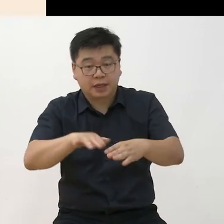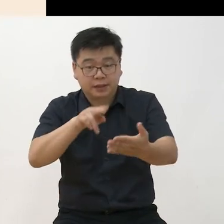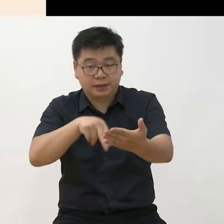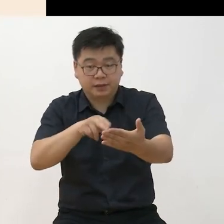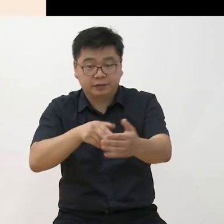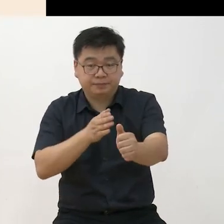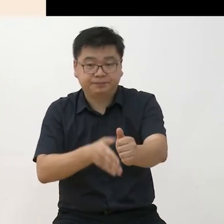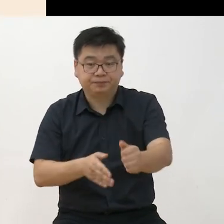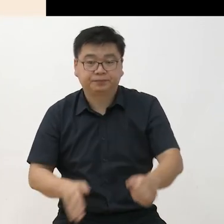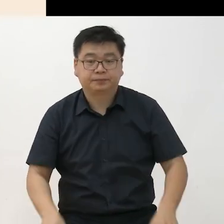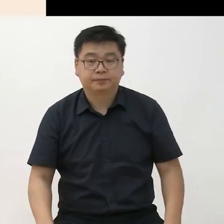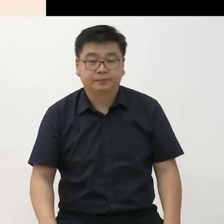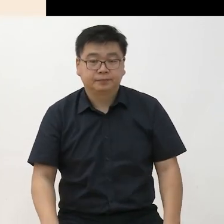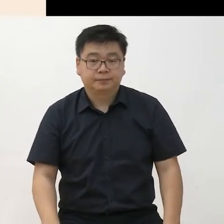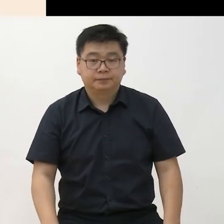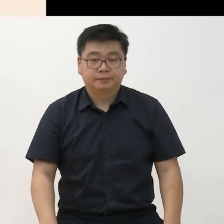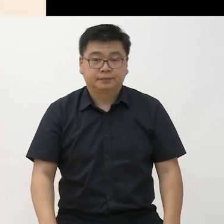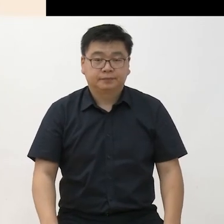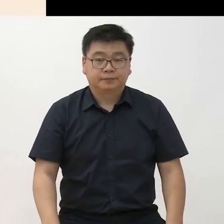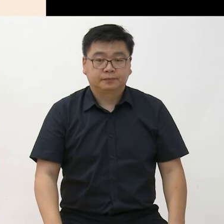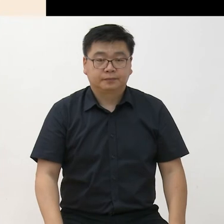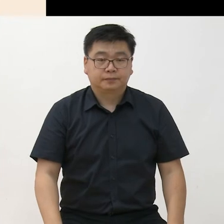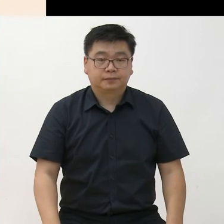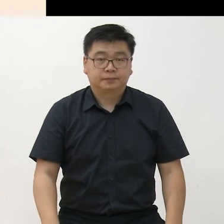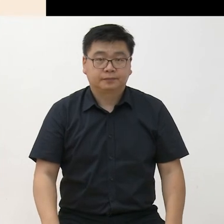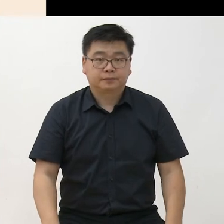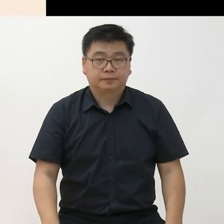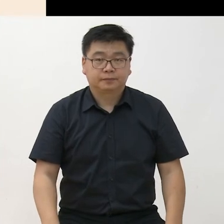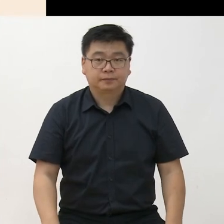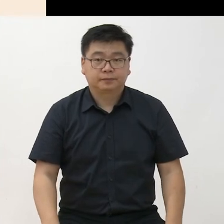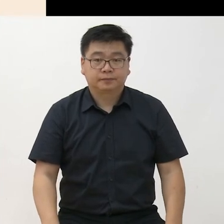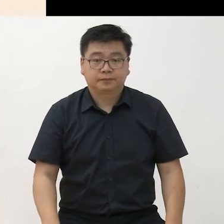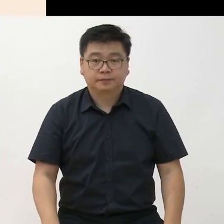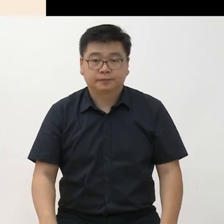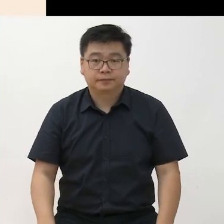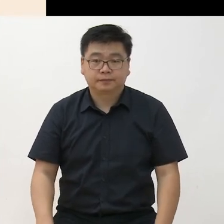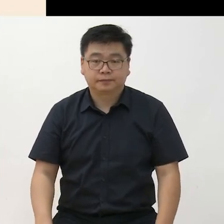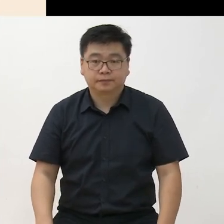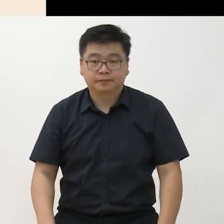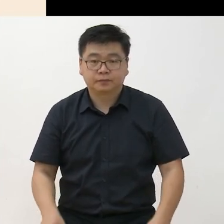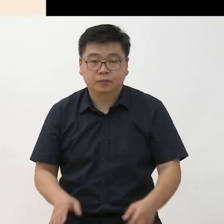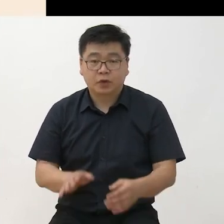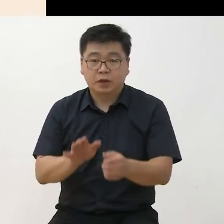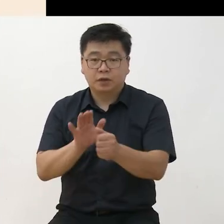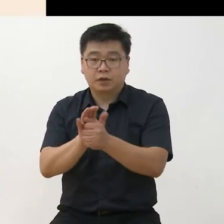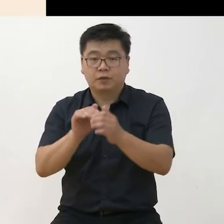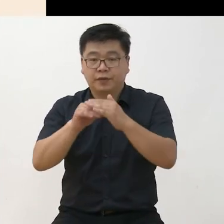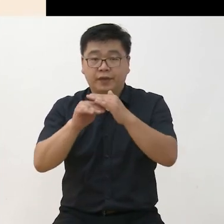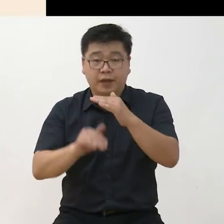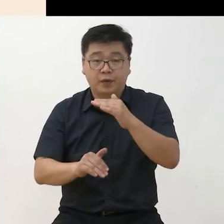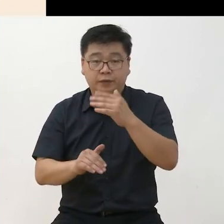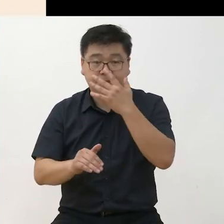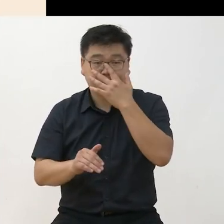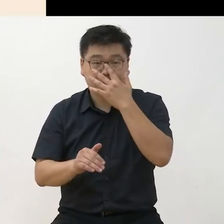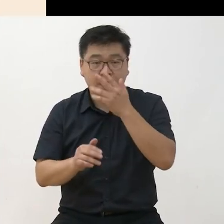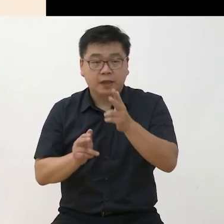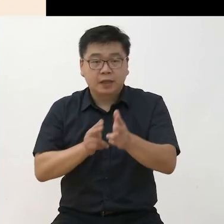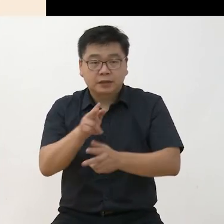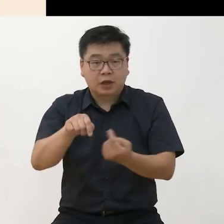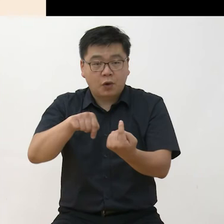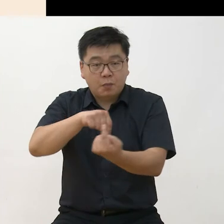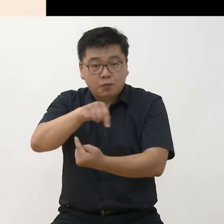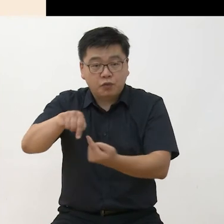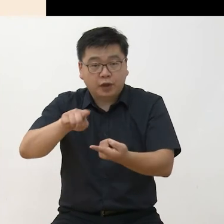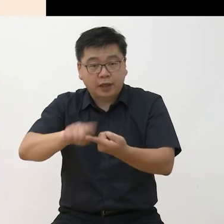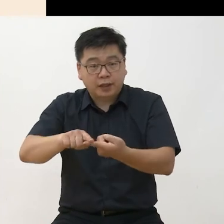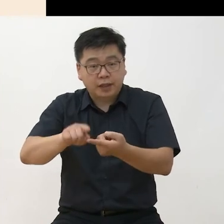이것도 참고하시면 되겠습니다. 지원 내용입니다. 그 사업 운영과